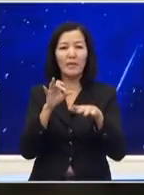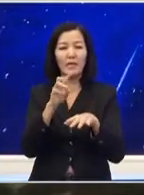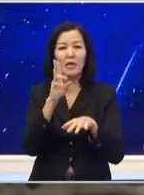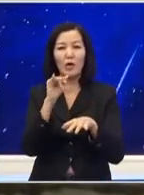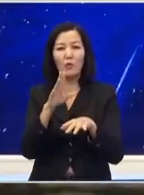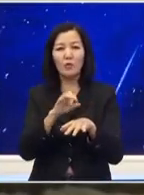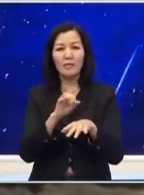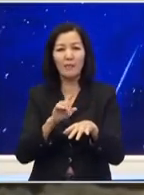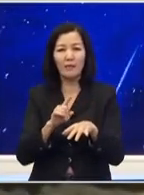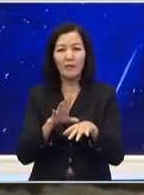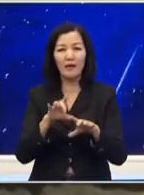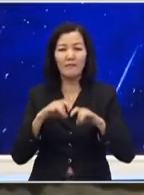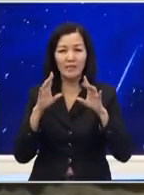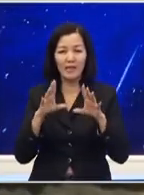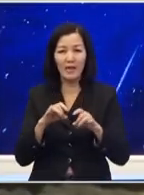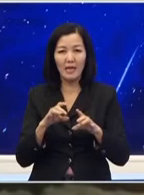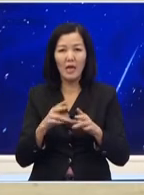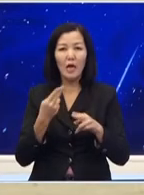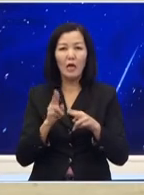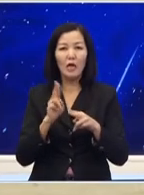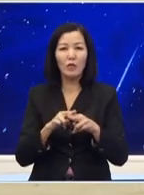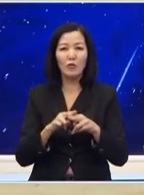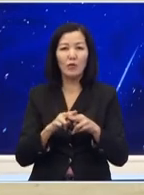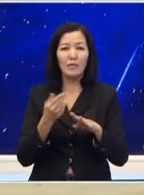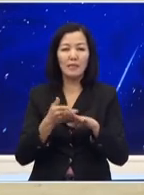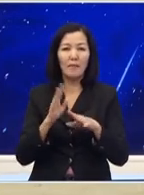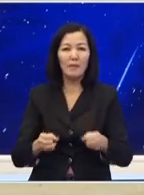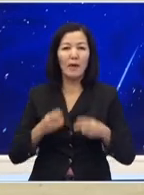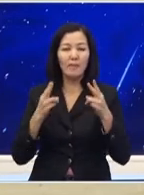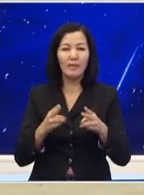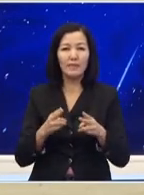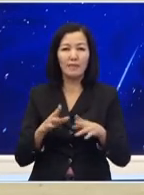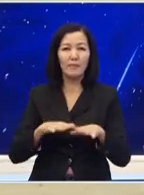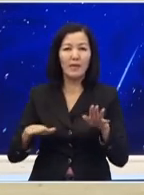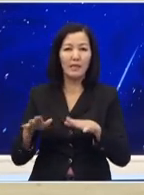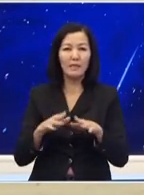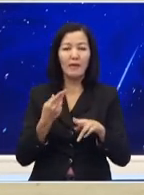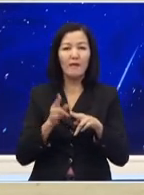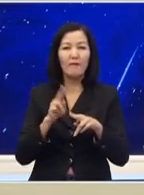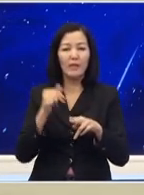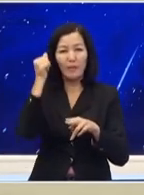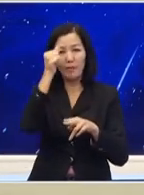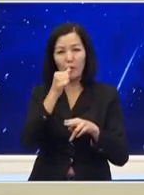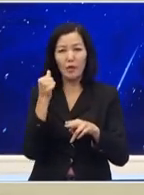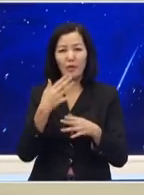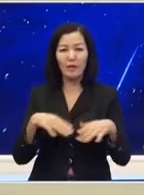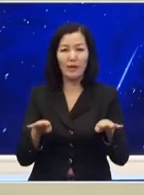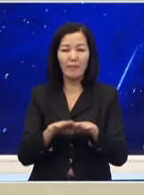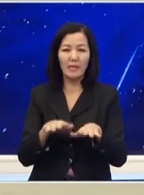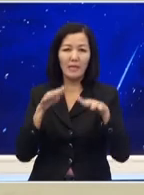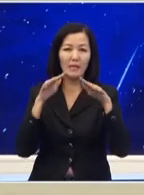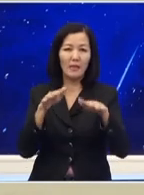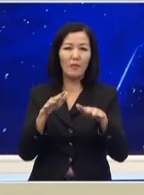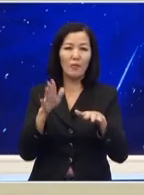у западного побережья Австралии, которое считается самым опасным на континенте. В этом году от подобных нападений